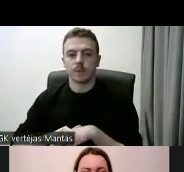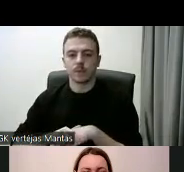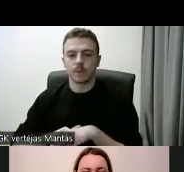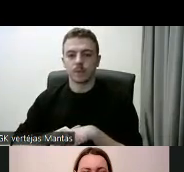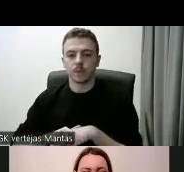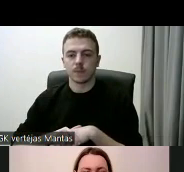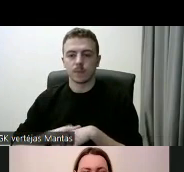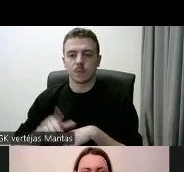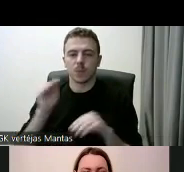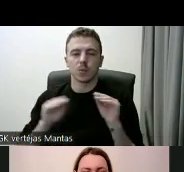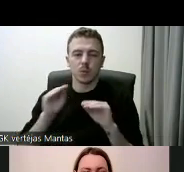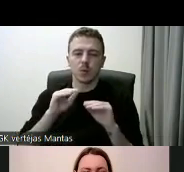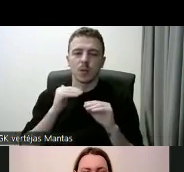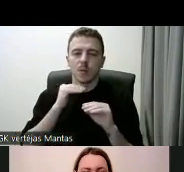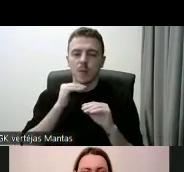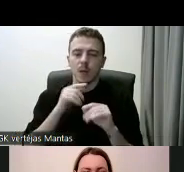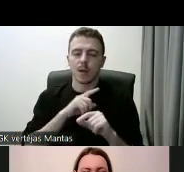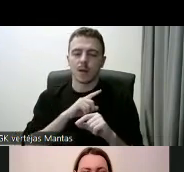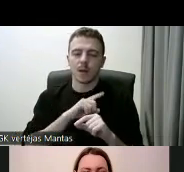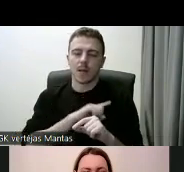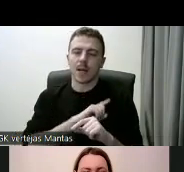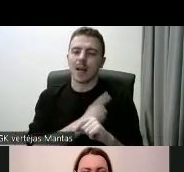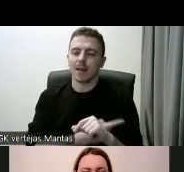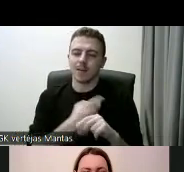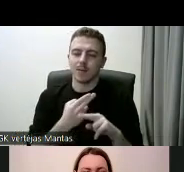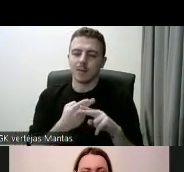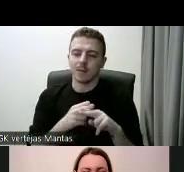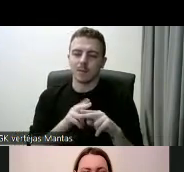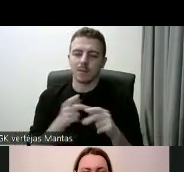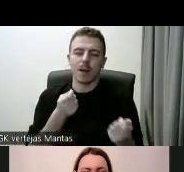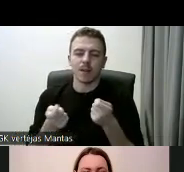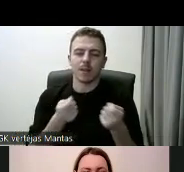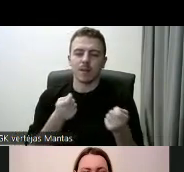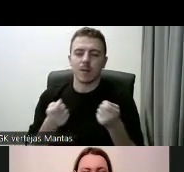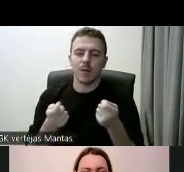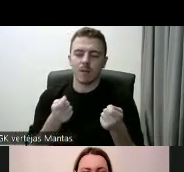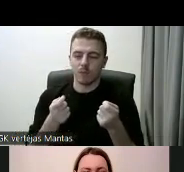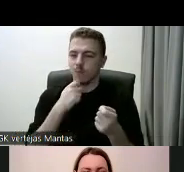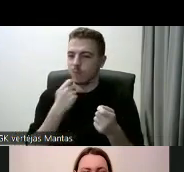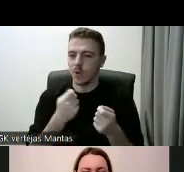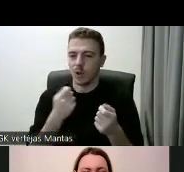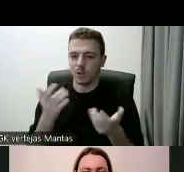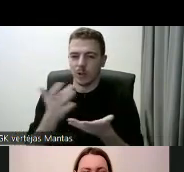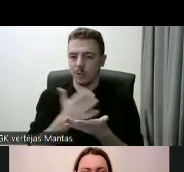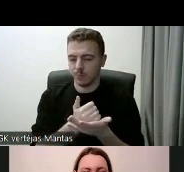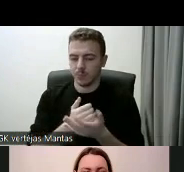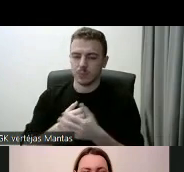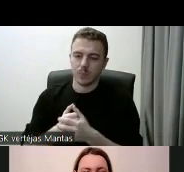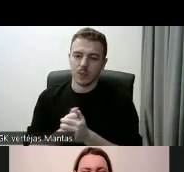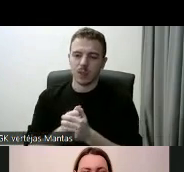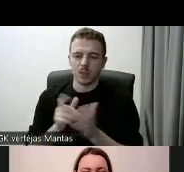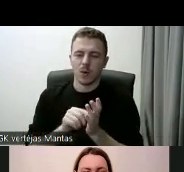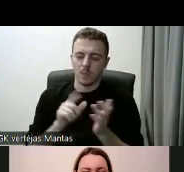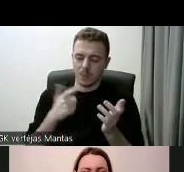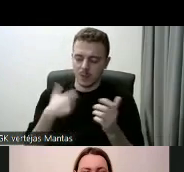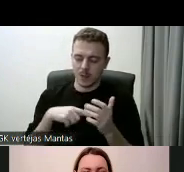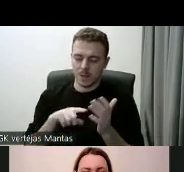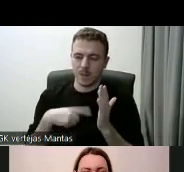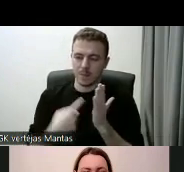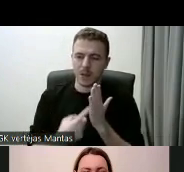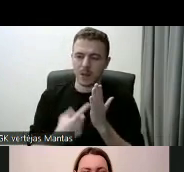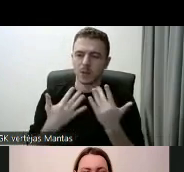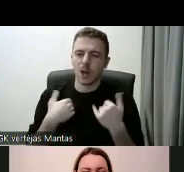Nesukuriate pakankamai galingos vadovaujančių žmonių koalicijos. Vis tik tai reikia savęs paklausti,